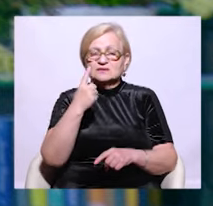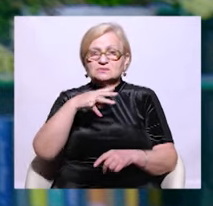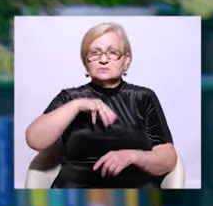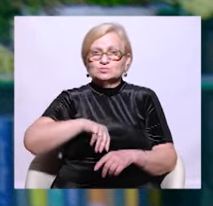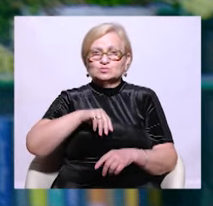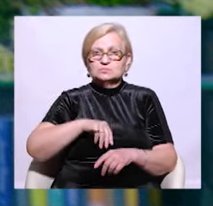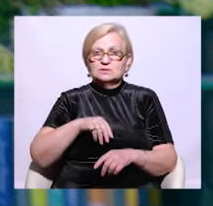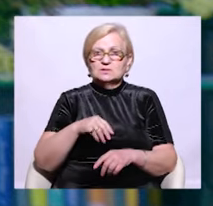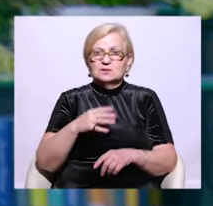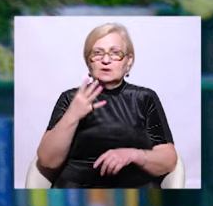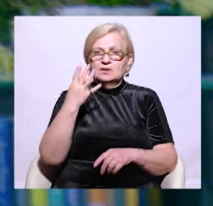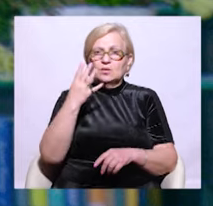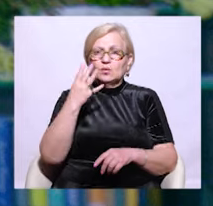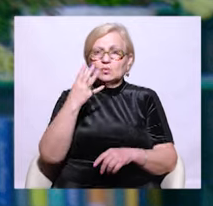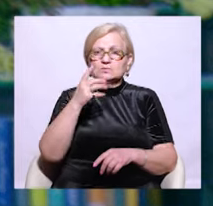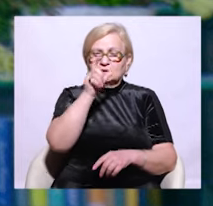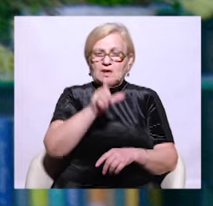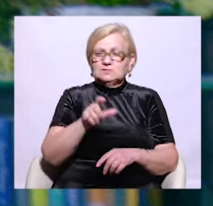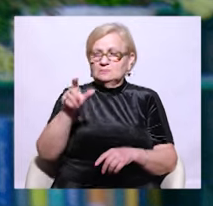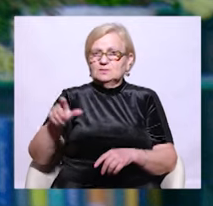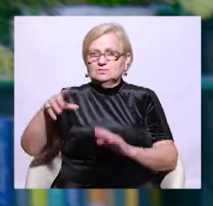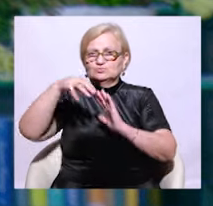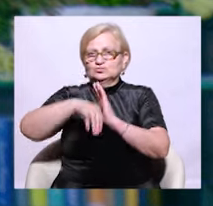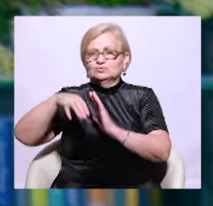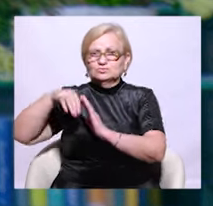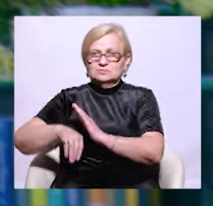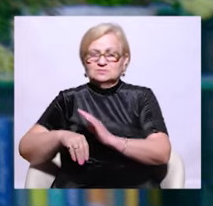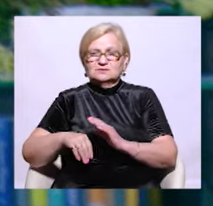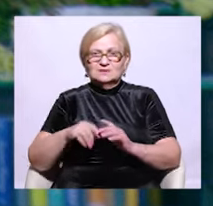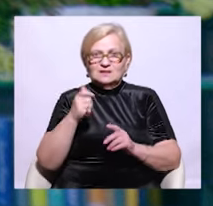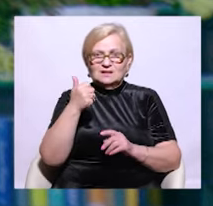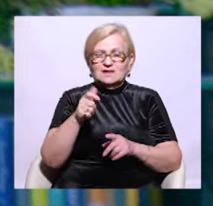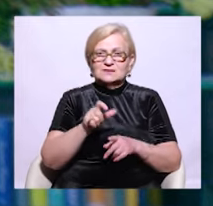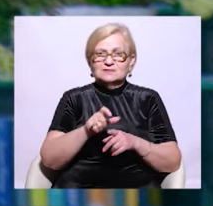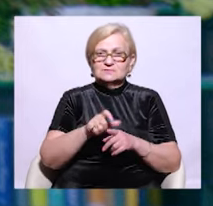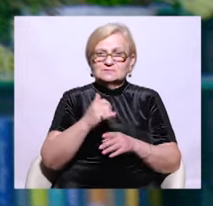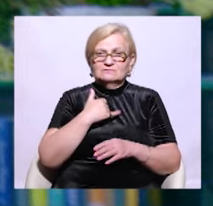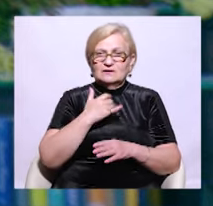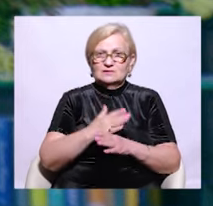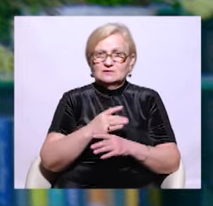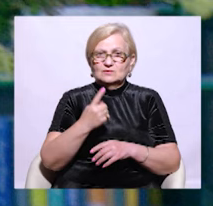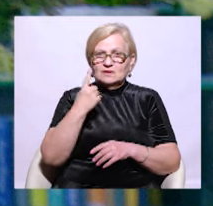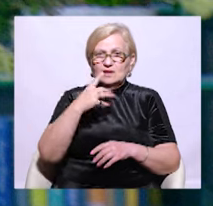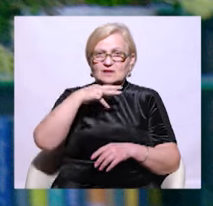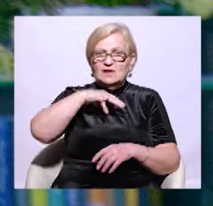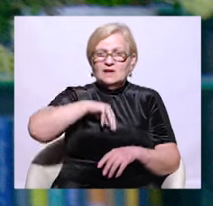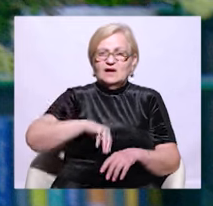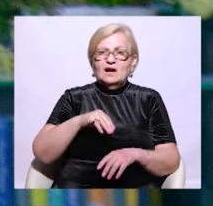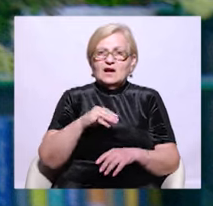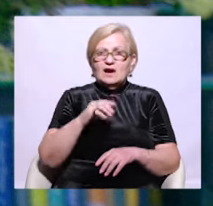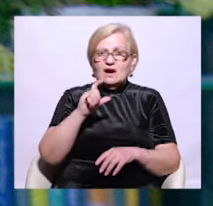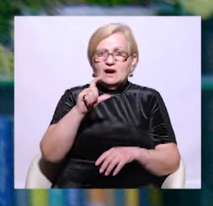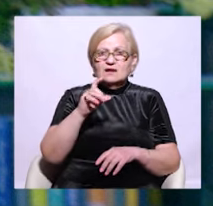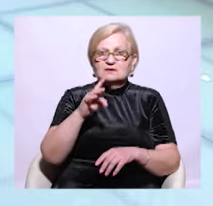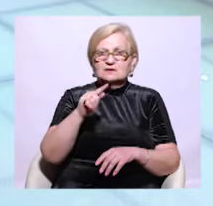სული ოთხსა გვამსა შინა დამტკიცებული. რა კარგი სიტყვა გვაქვს რა ქართველებს? ერთ სულოვნება.